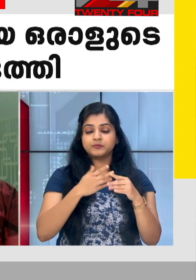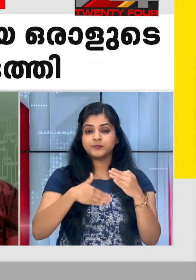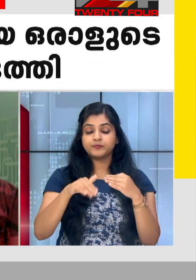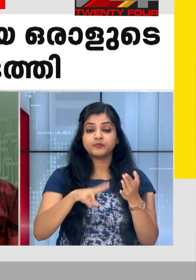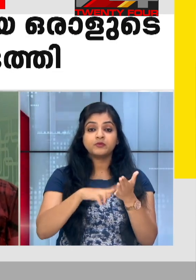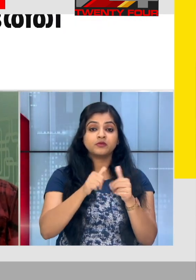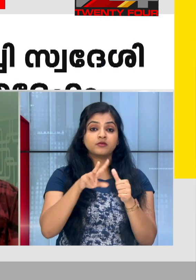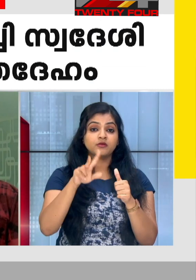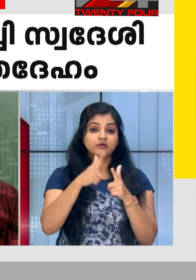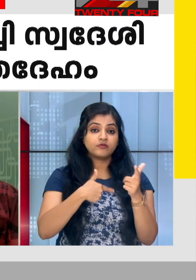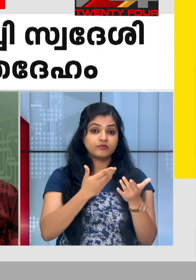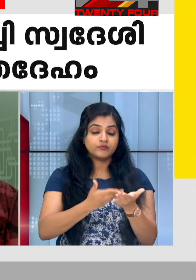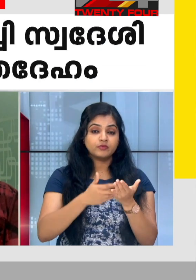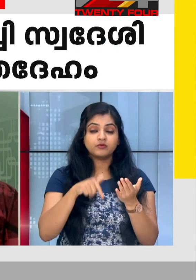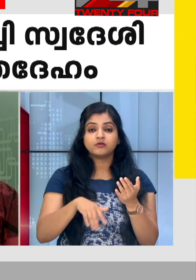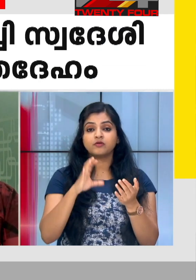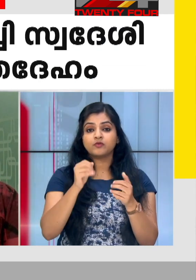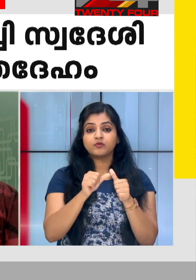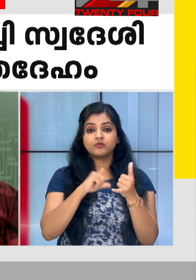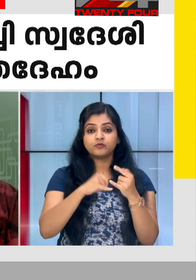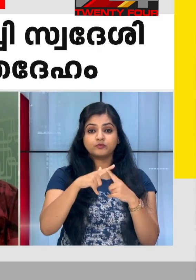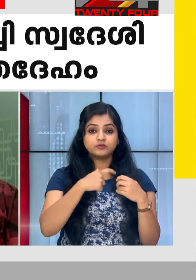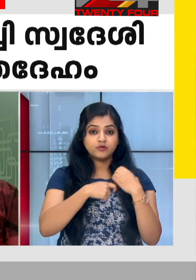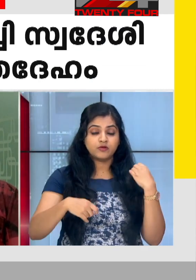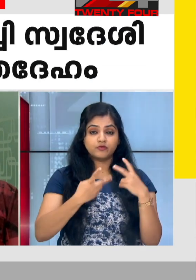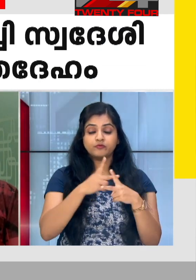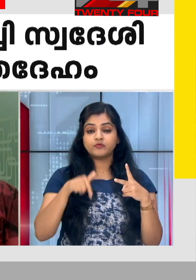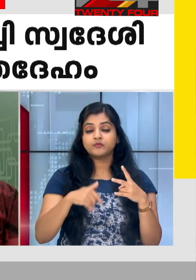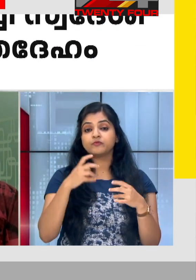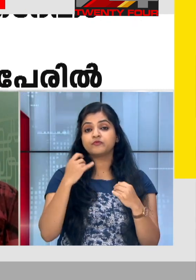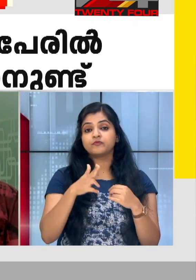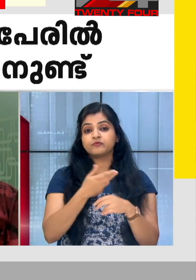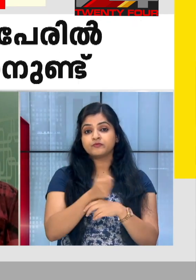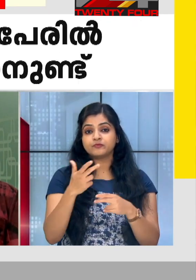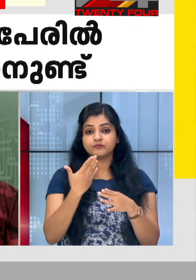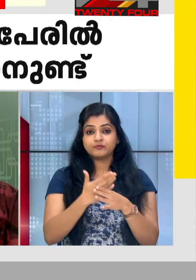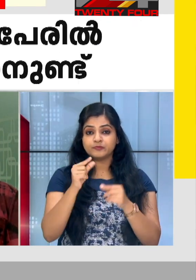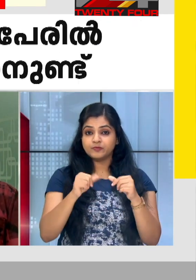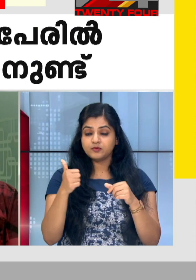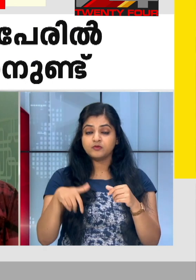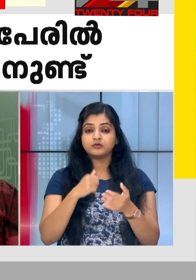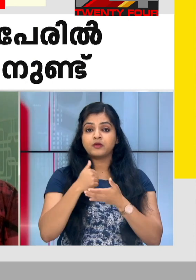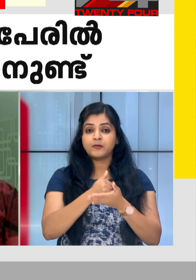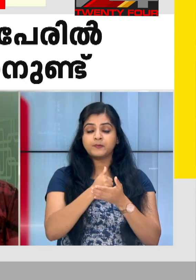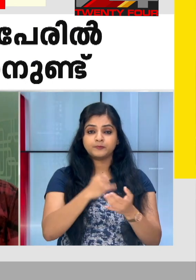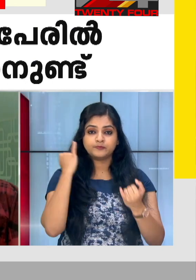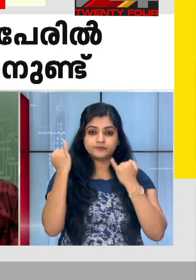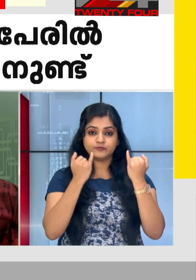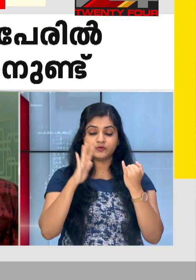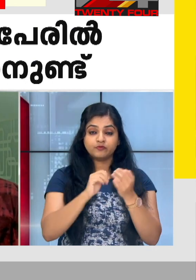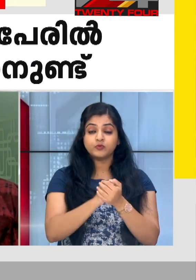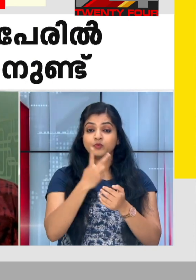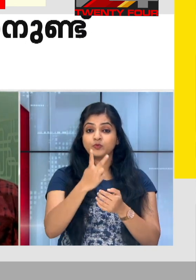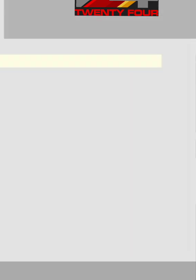കോസ്റ്റ് ഗാർഡ്, മറൈൻ എൻഫോഴ്സ് അടക്കം മത്സ്യത്തൊഴിലാളികളുടെയും നേതൃത്വത്തിലാണ് ഇത്തരത്തിൽ തെരച്ചിൽ തുടരുന്നത്. മത്സ്യത്തൊഴിലാളികളാണ് ഈ രണ്ട് മൃതദേഹങ്ങളും